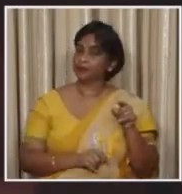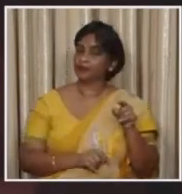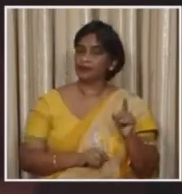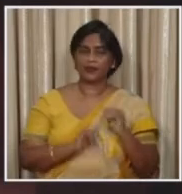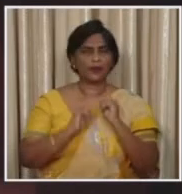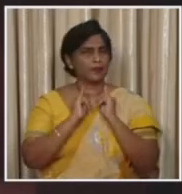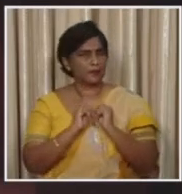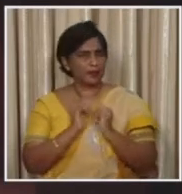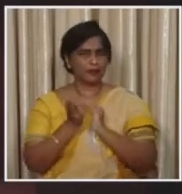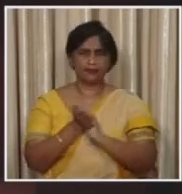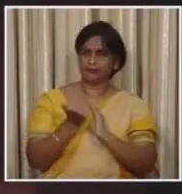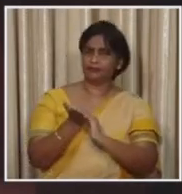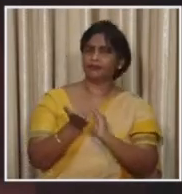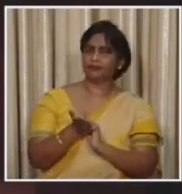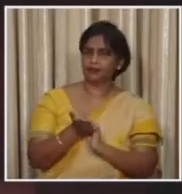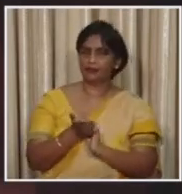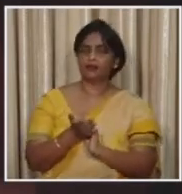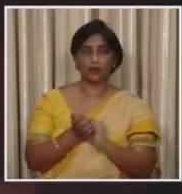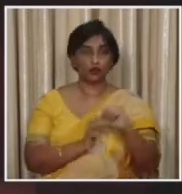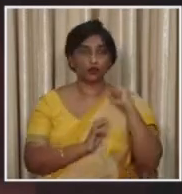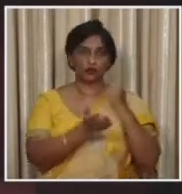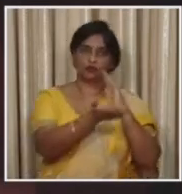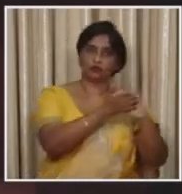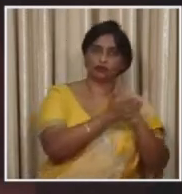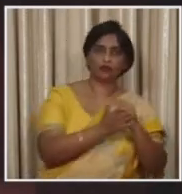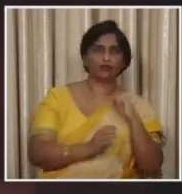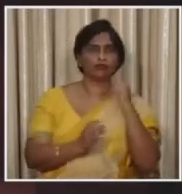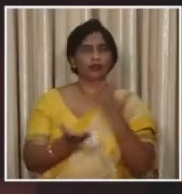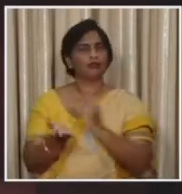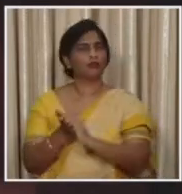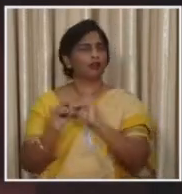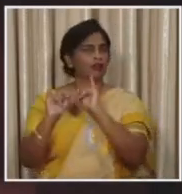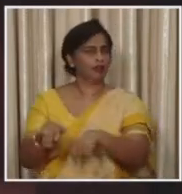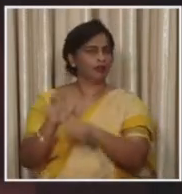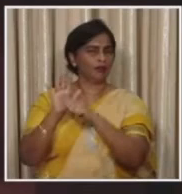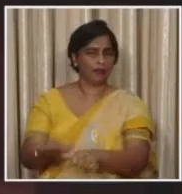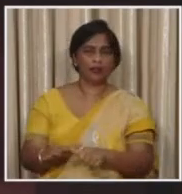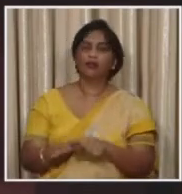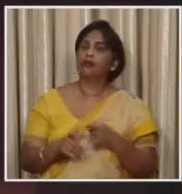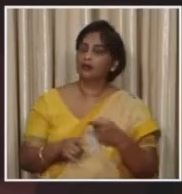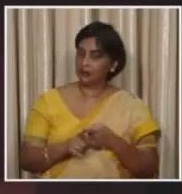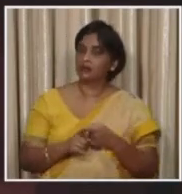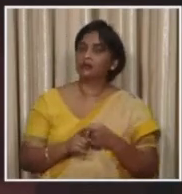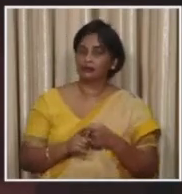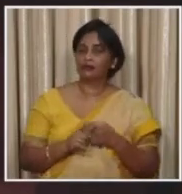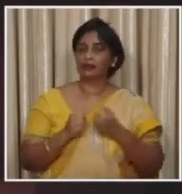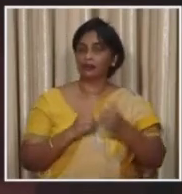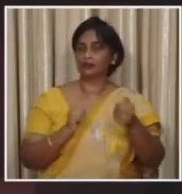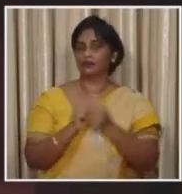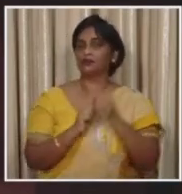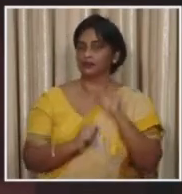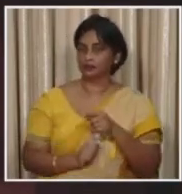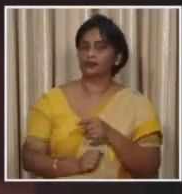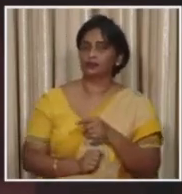වැරදි සැලකිල්ල, කියන්නේ බලවත් අයට සලකනවා බලවත් නැති අයගෙන් අයව පාගල දානවා. ඉතින් මෙන්න මේකට එරෙහිව අපි නැගී සිටින්නට